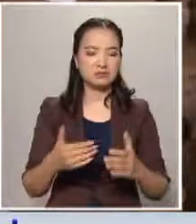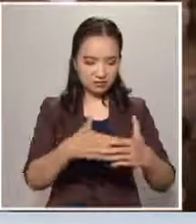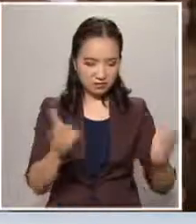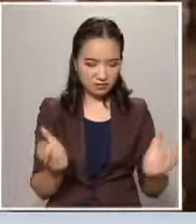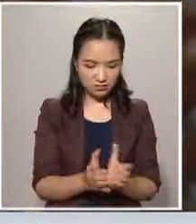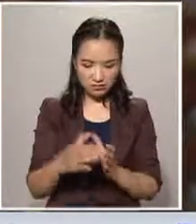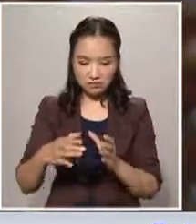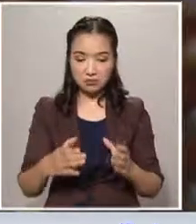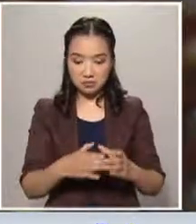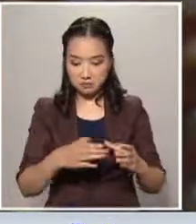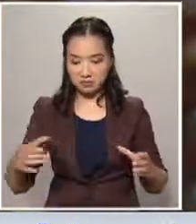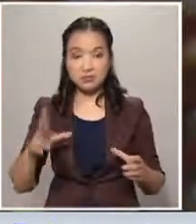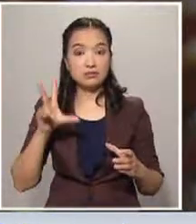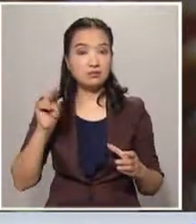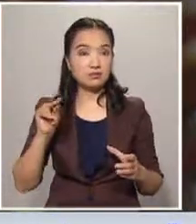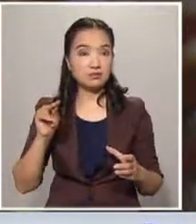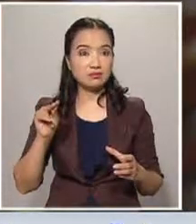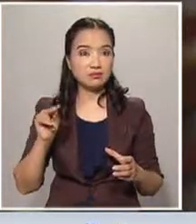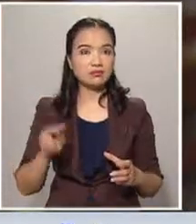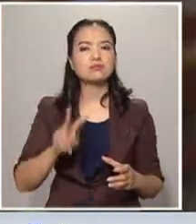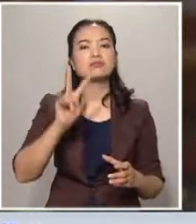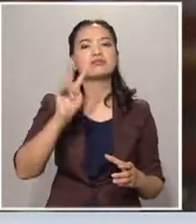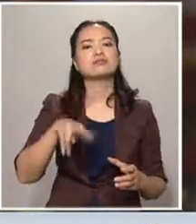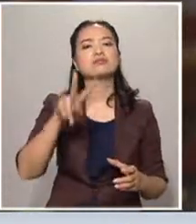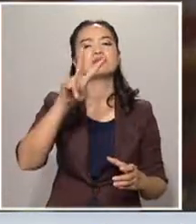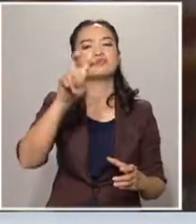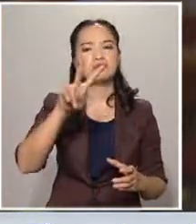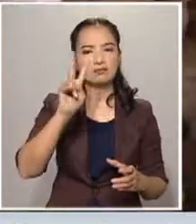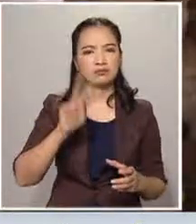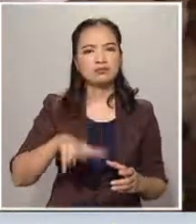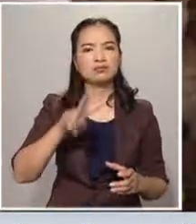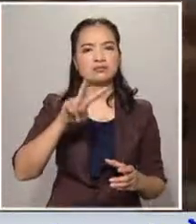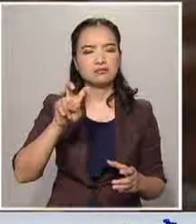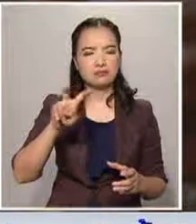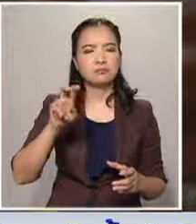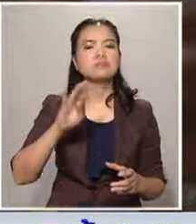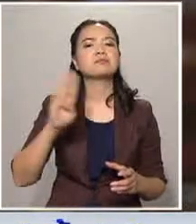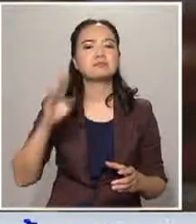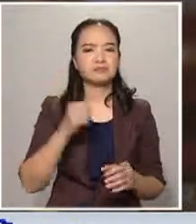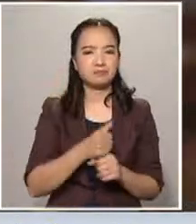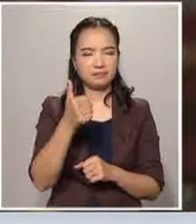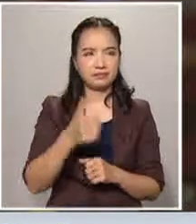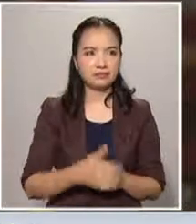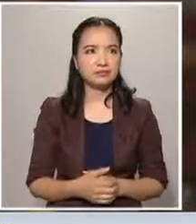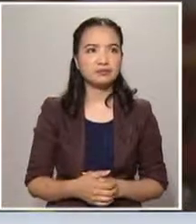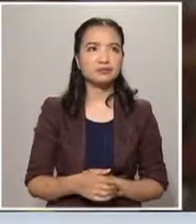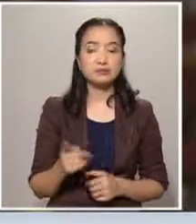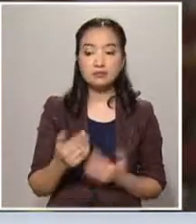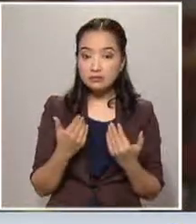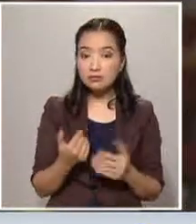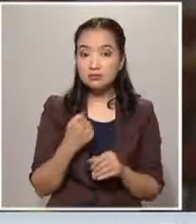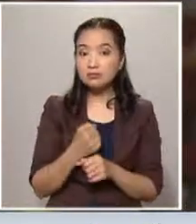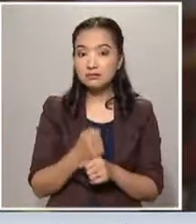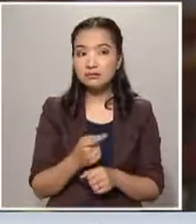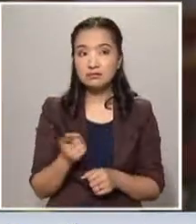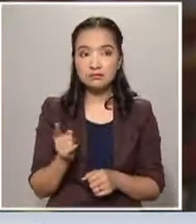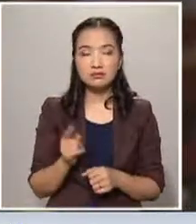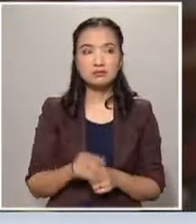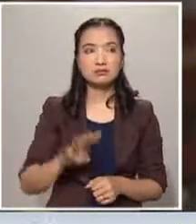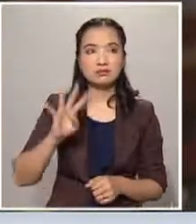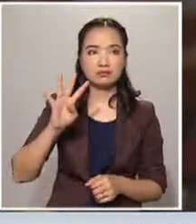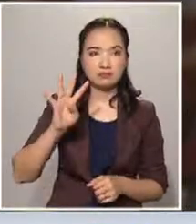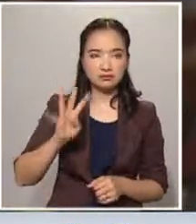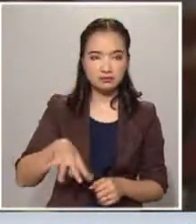ามีน้ำสมบูรณ์แค่ 2,200 ไม่เกิน 2,500 แต่เขาทำกันทุกวันนี้ต้อง 4,000